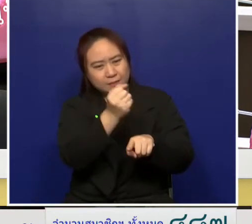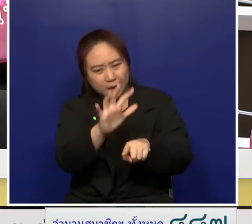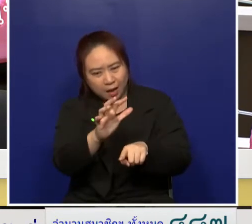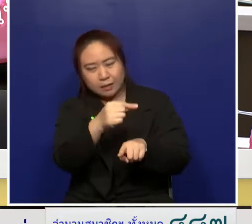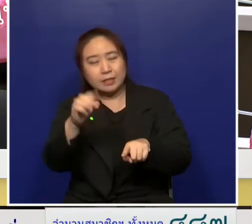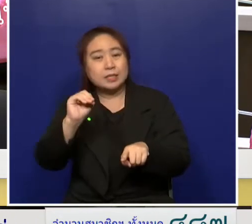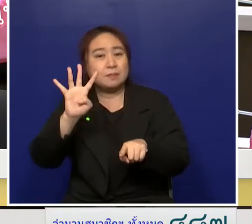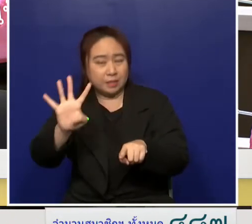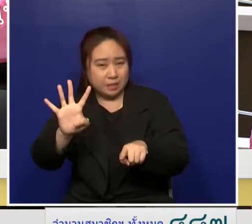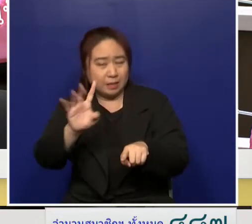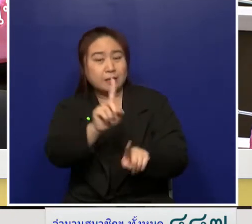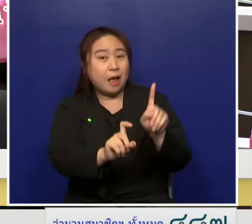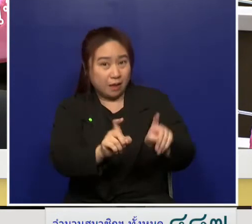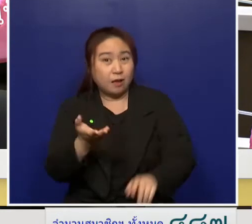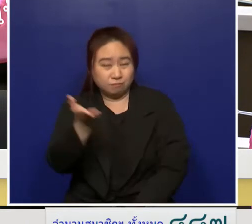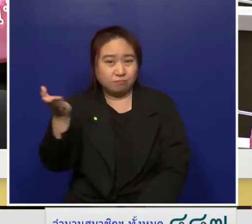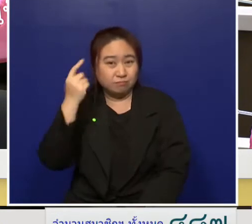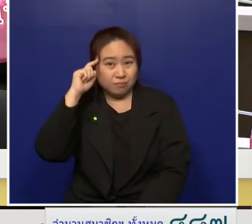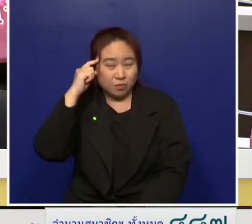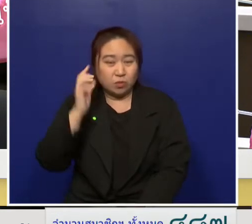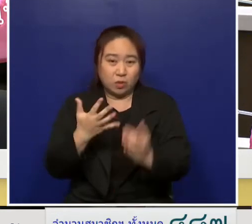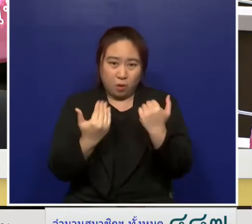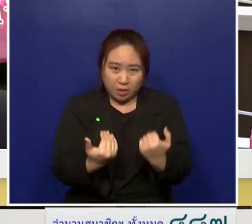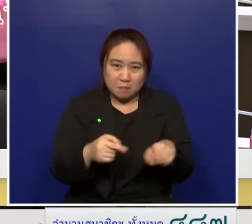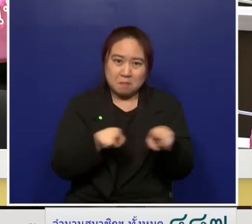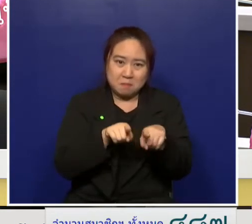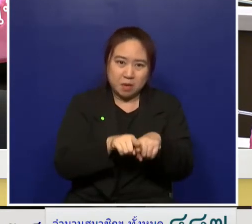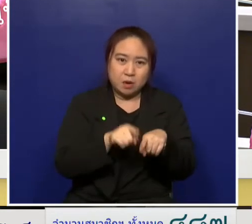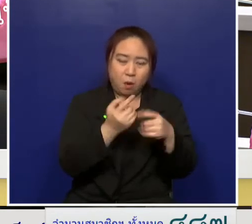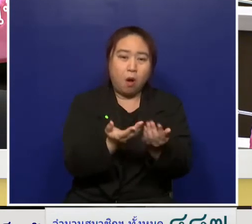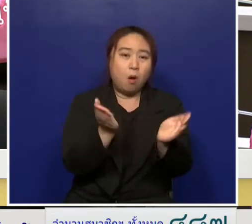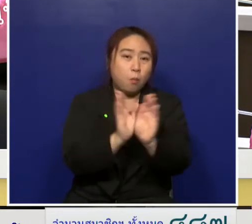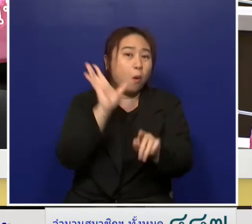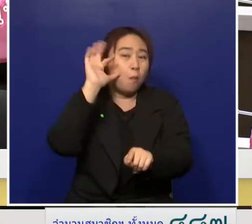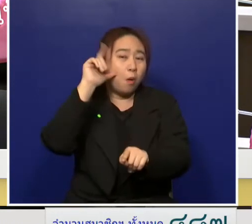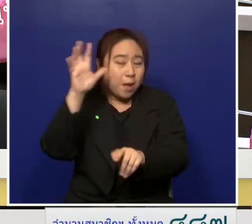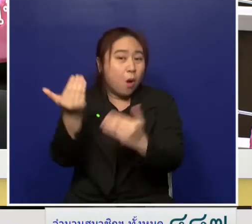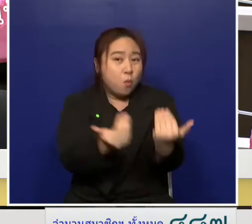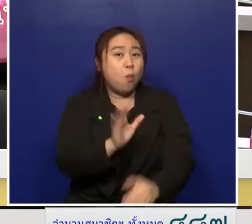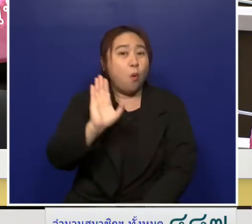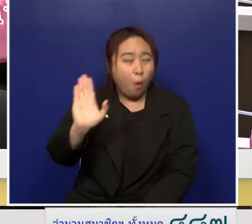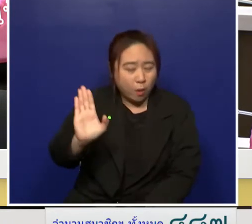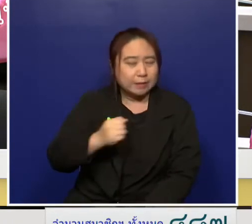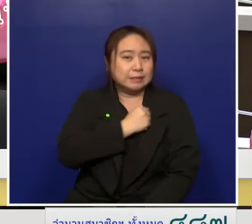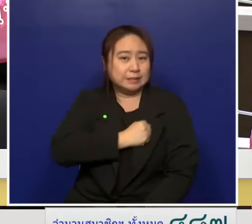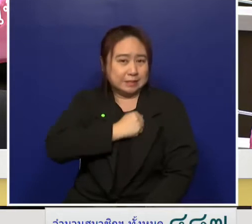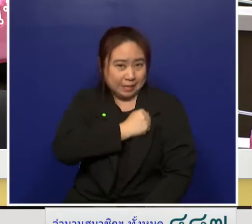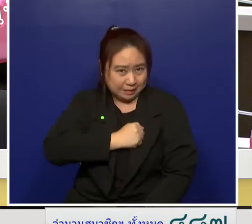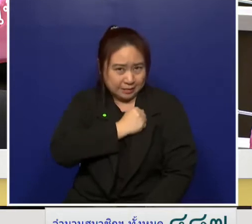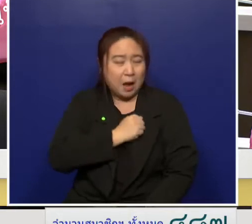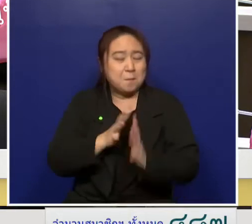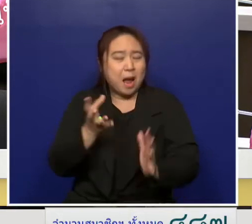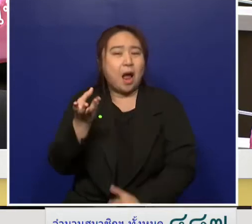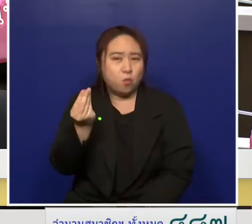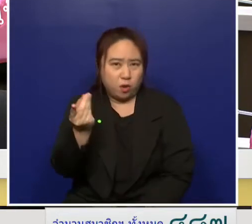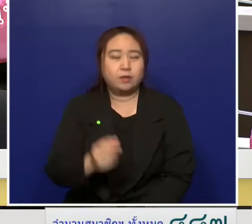44 ปีท่านไม่ทราบหอกค่ะว่าความทุกธรมานใจ ของผปกรองนั้น ของพ่อองแม่นั้นจัทุกคทัวรมาณจส